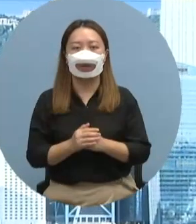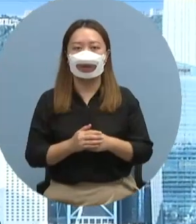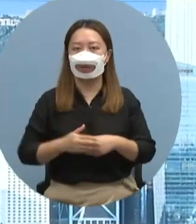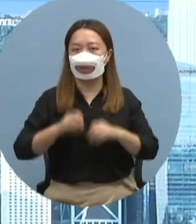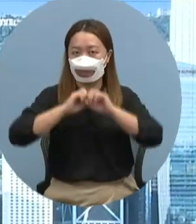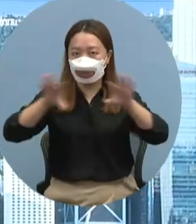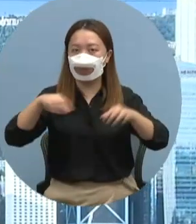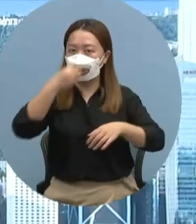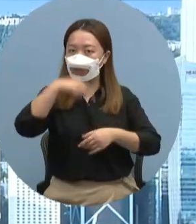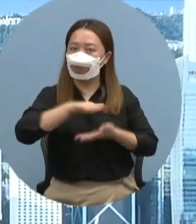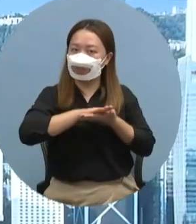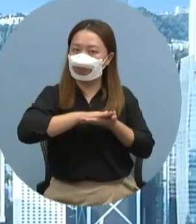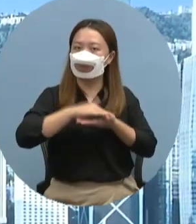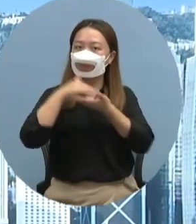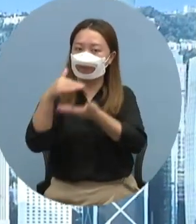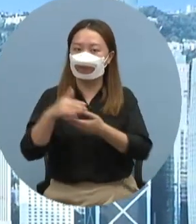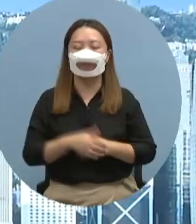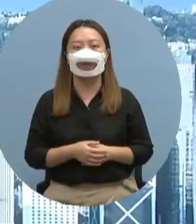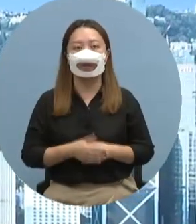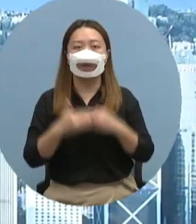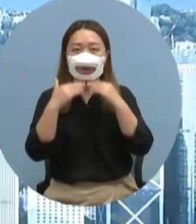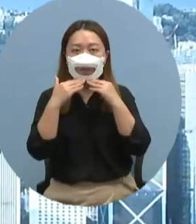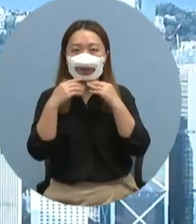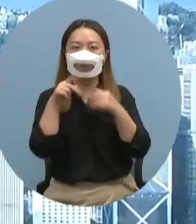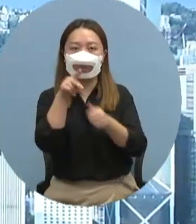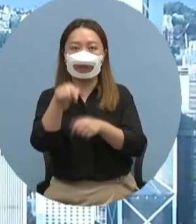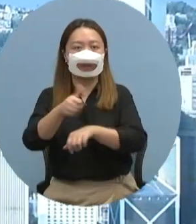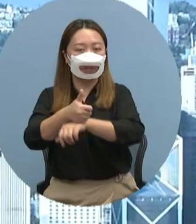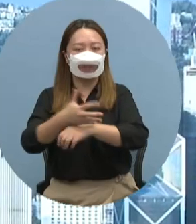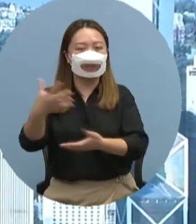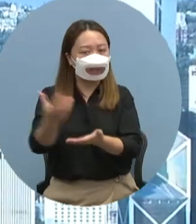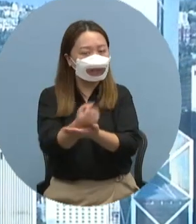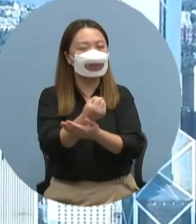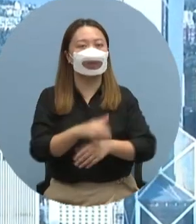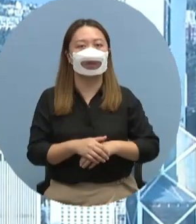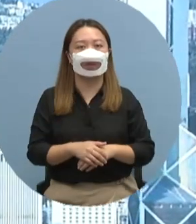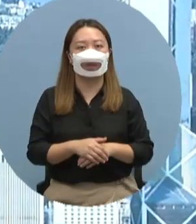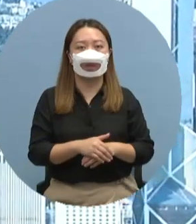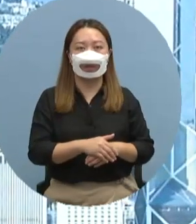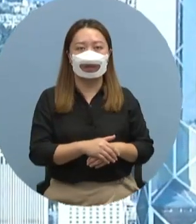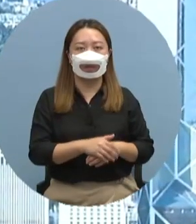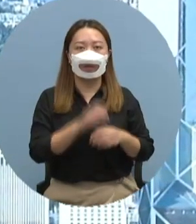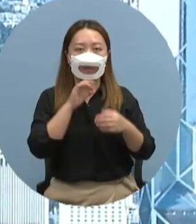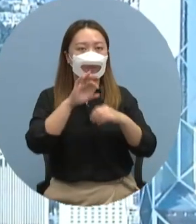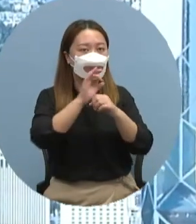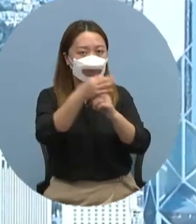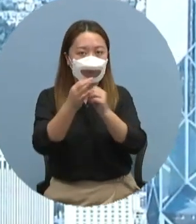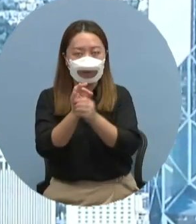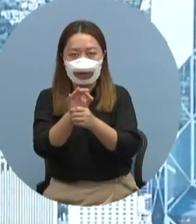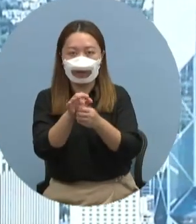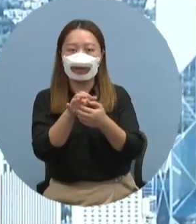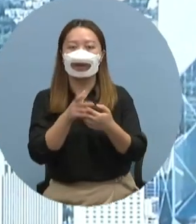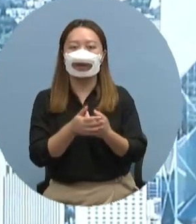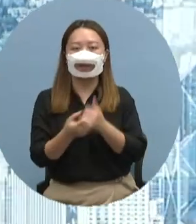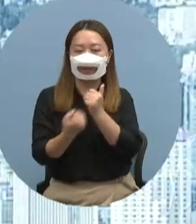港故事，亦都咧，我希望利用呢個機會咧，爭取啊相關嘅國家支持我哋加